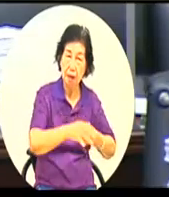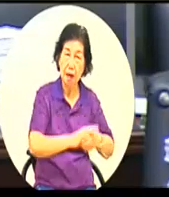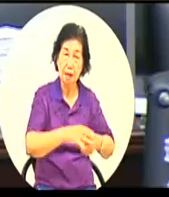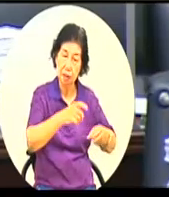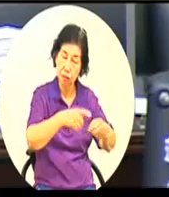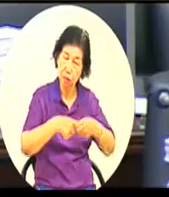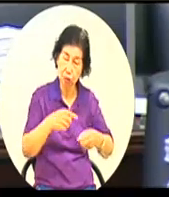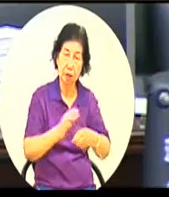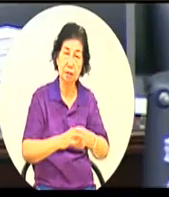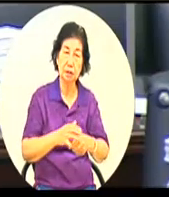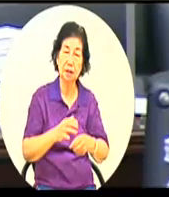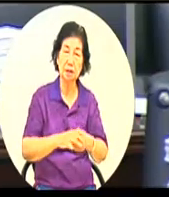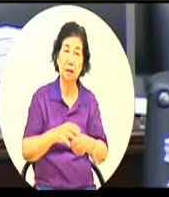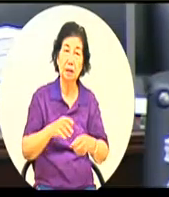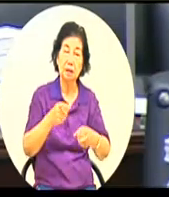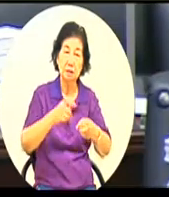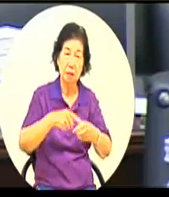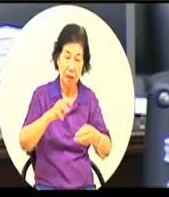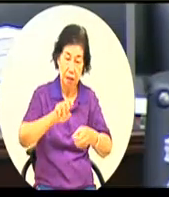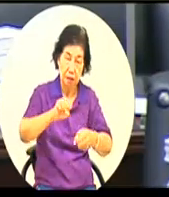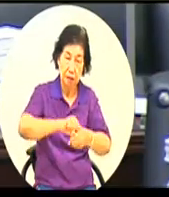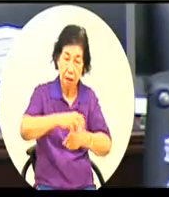加班费加5-6千块，